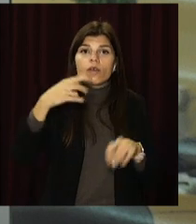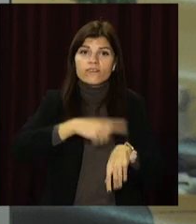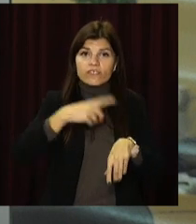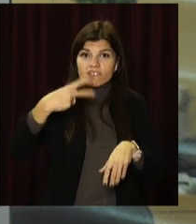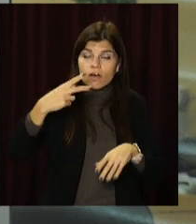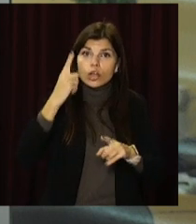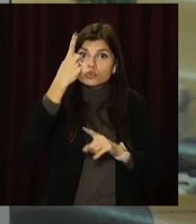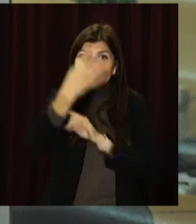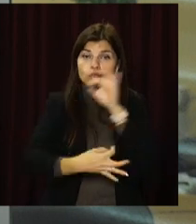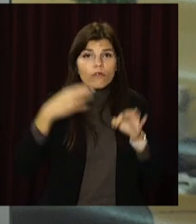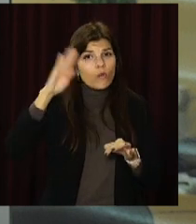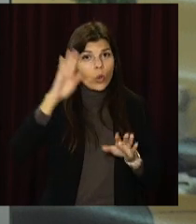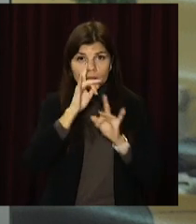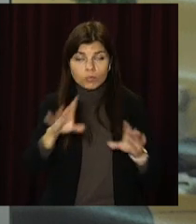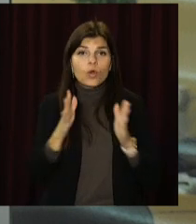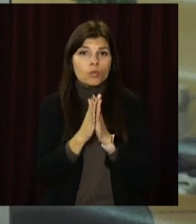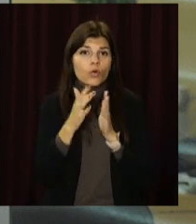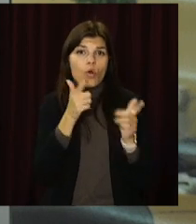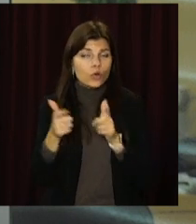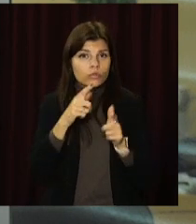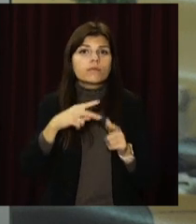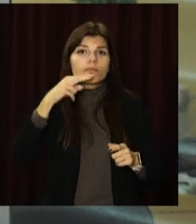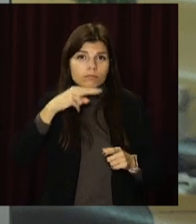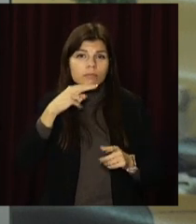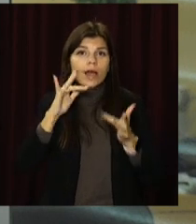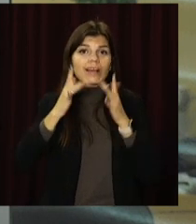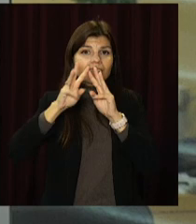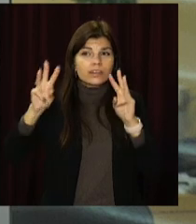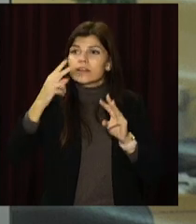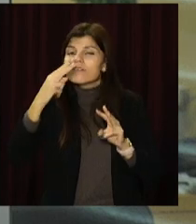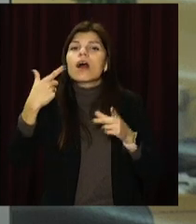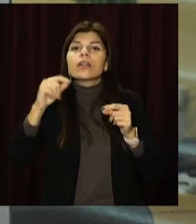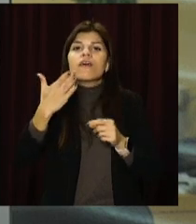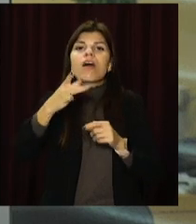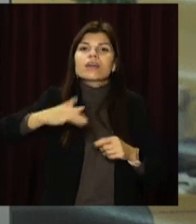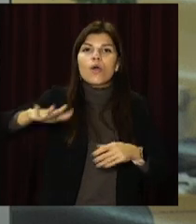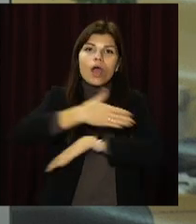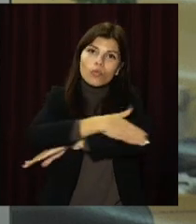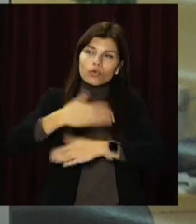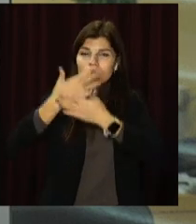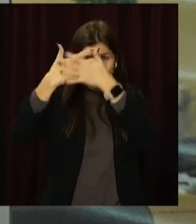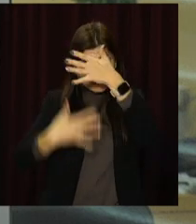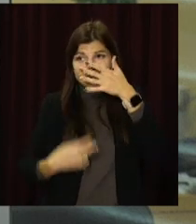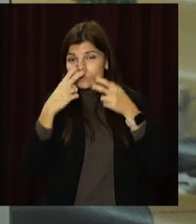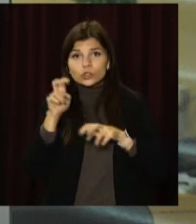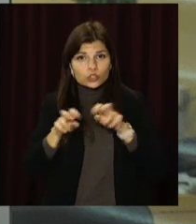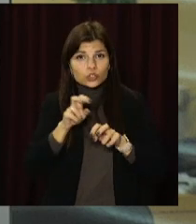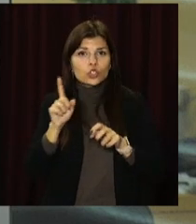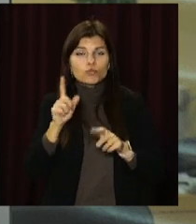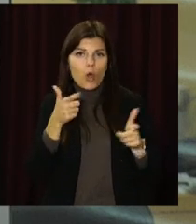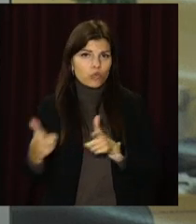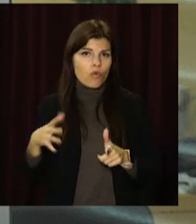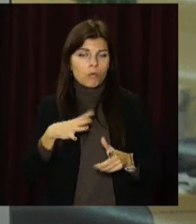20-й. Перелік адрес, де варто запасатися водою, на нашому сайті opentv.media. Ще більше інформації на